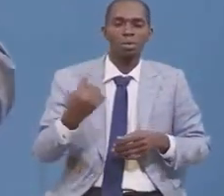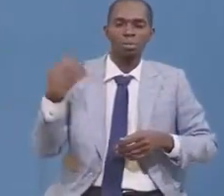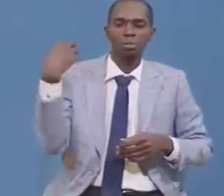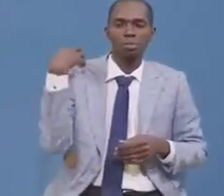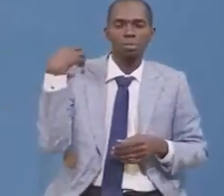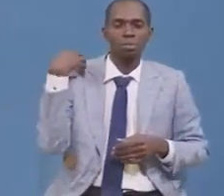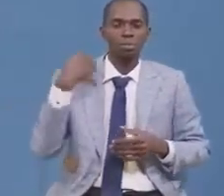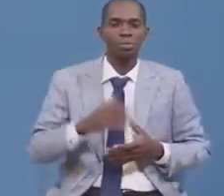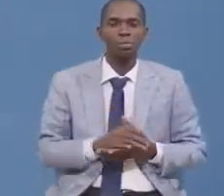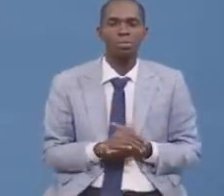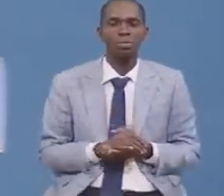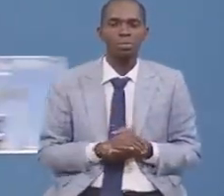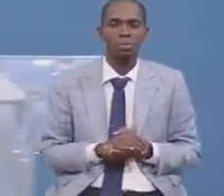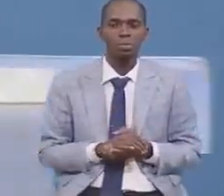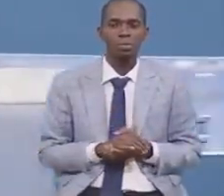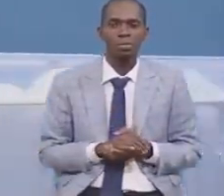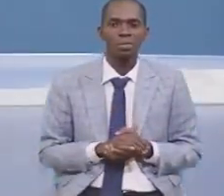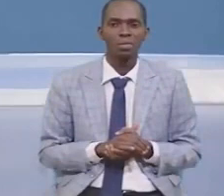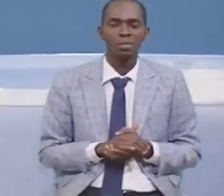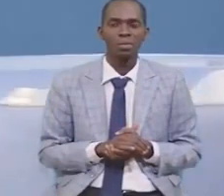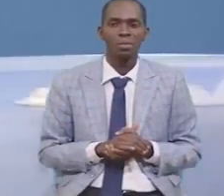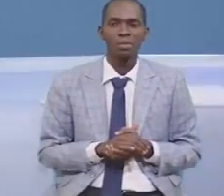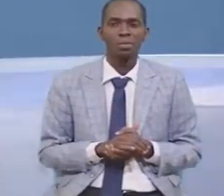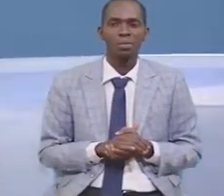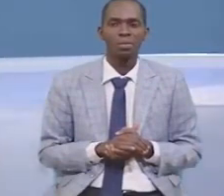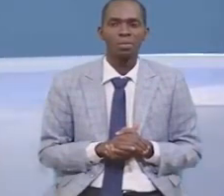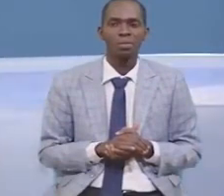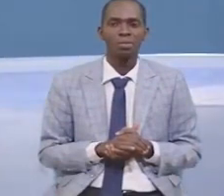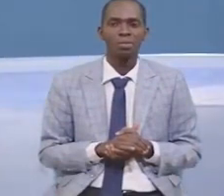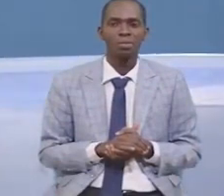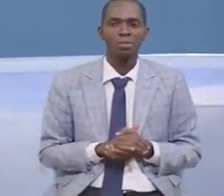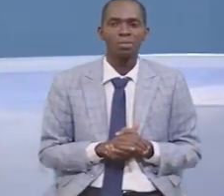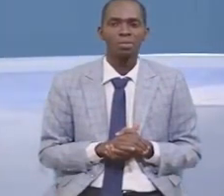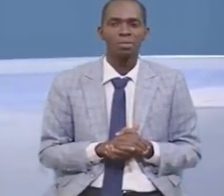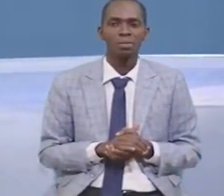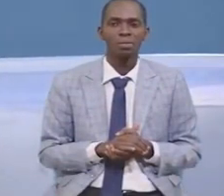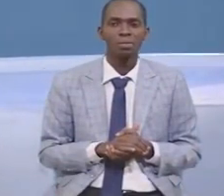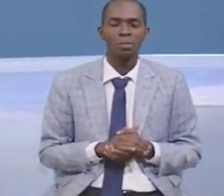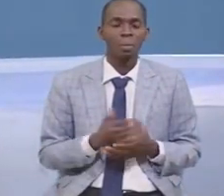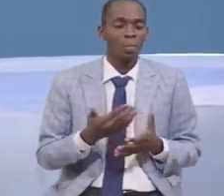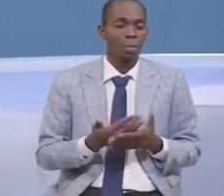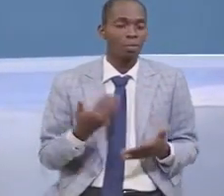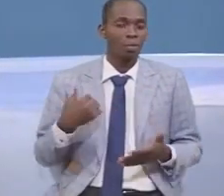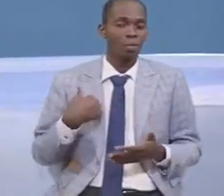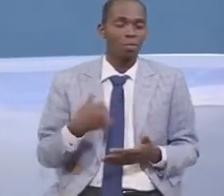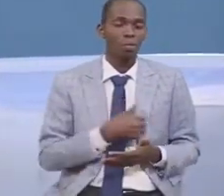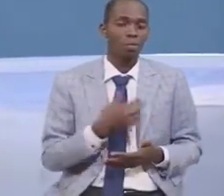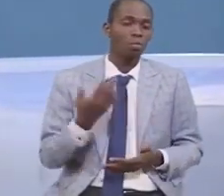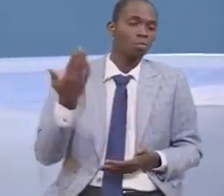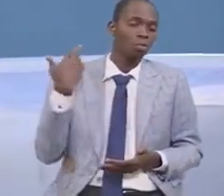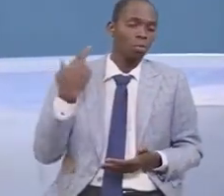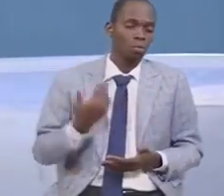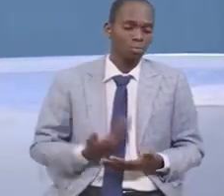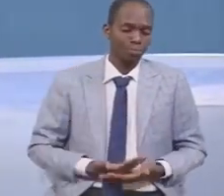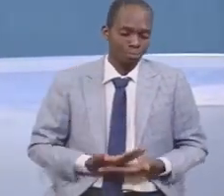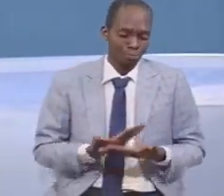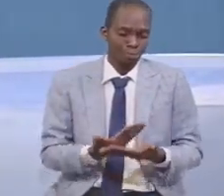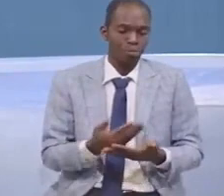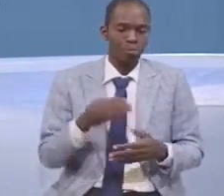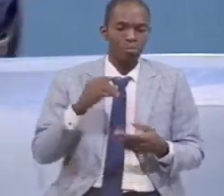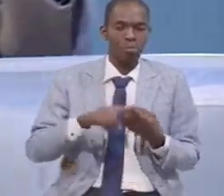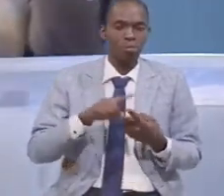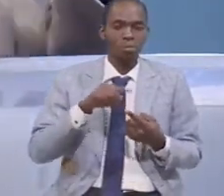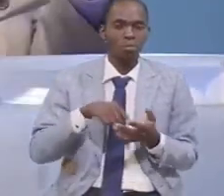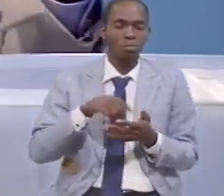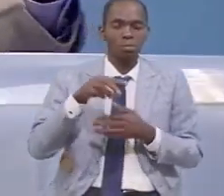మాట్లాడుకోబోతున్నాము. మన యజమాని యొక్క స్థిరమైన ఎదురు చూపేమిటి? Before we are born into the world, మనం ఈ లోకంలో జన్మించక